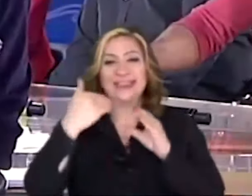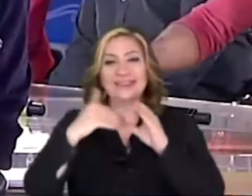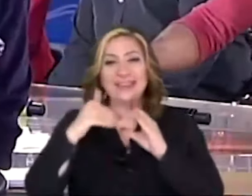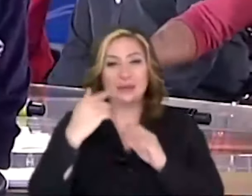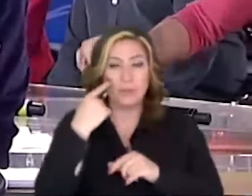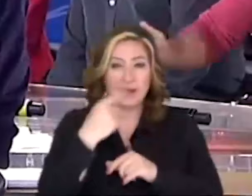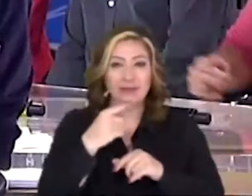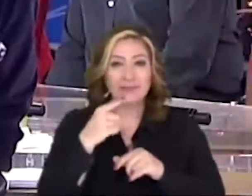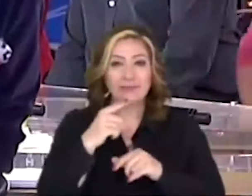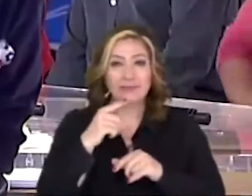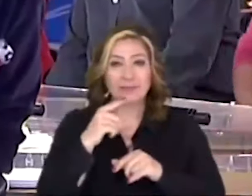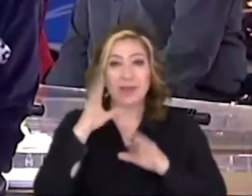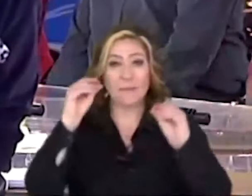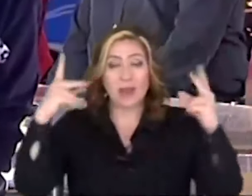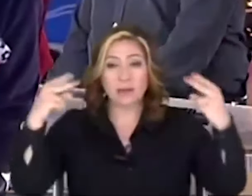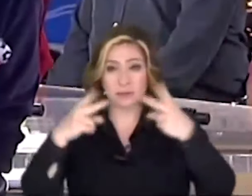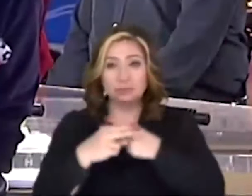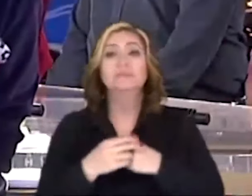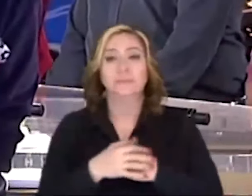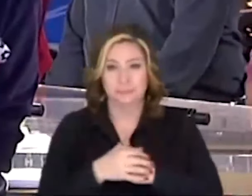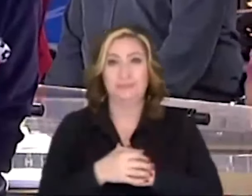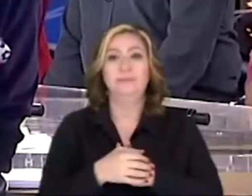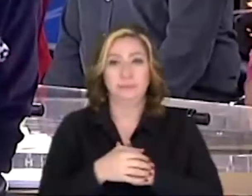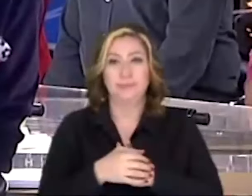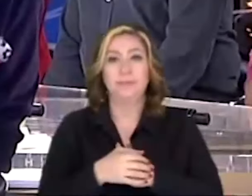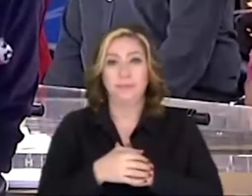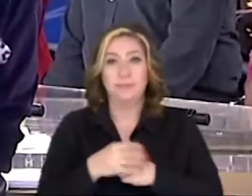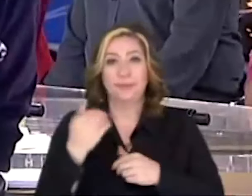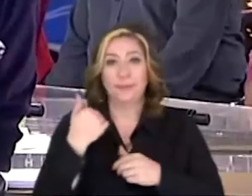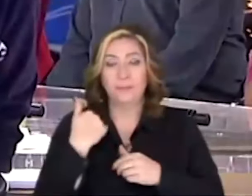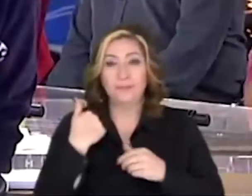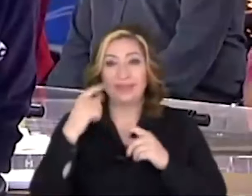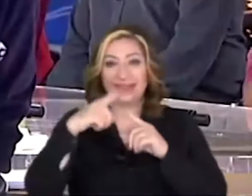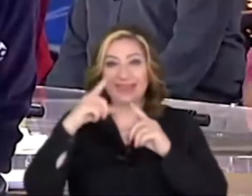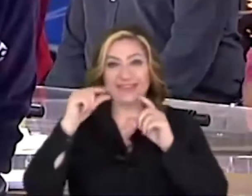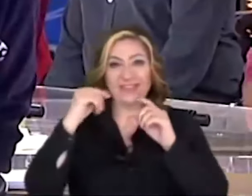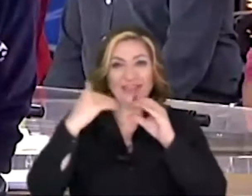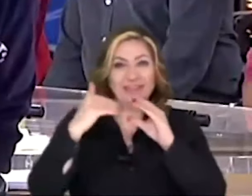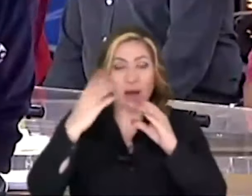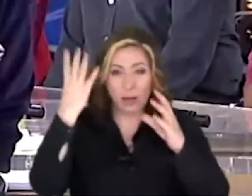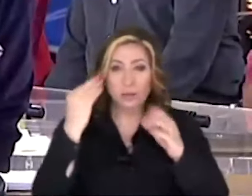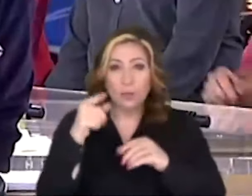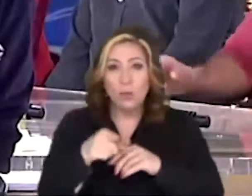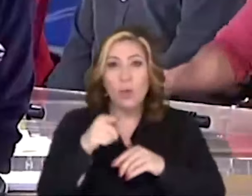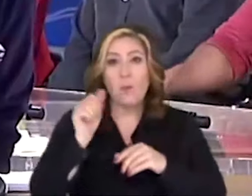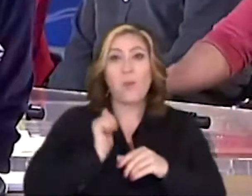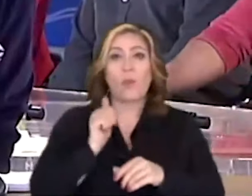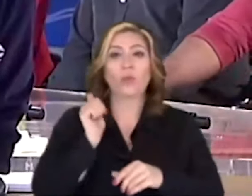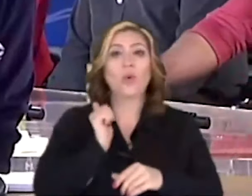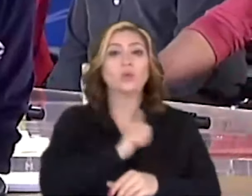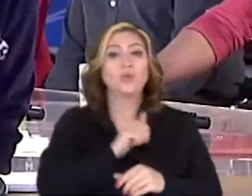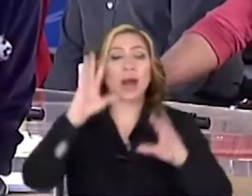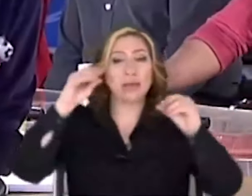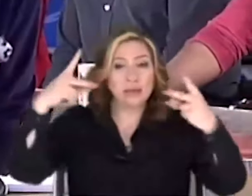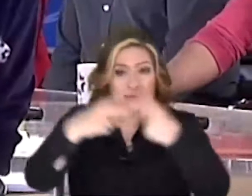baktım. Şeyler hep elektrikler kesik Türkiye'nin dört bir tarafında. Yani benim Twitter'dan anladığım o. Ordu'da elektrik